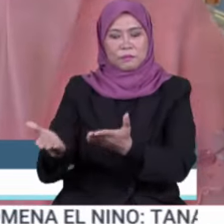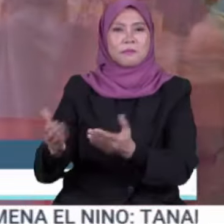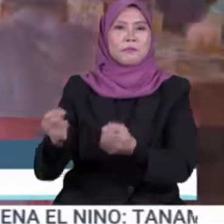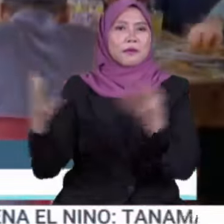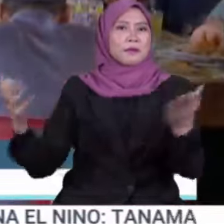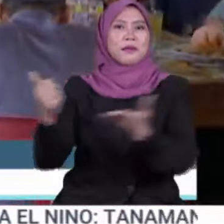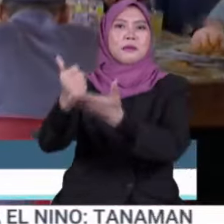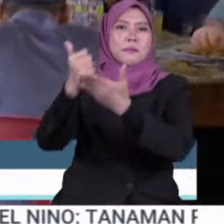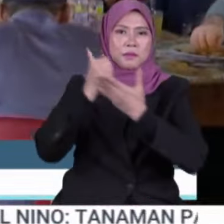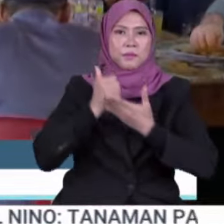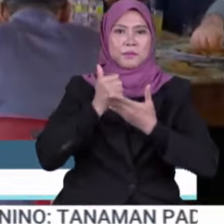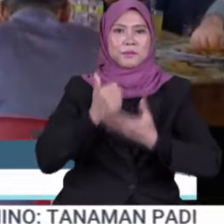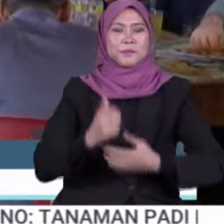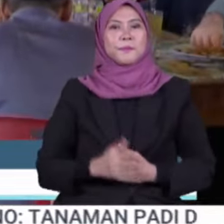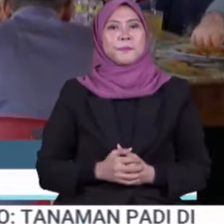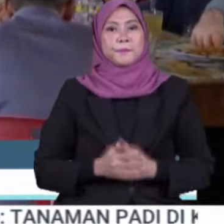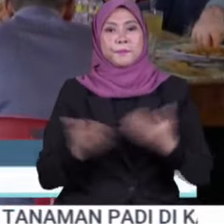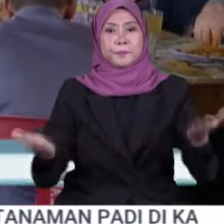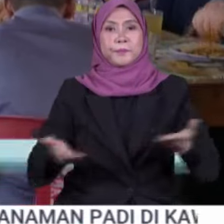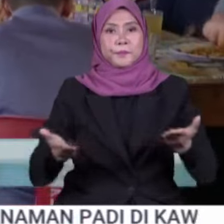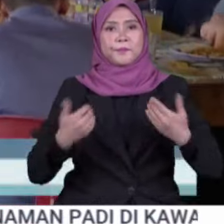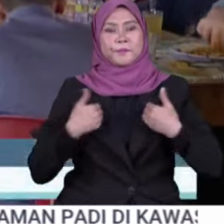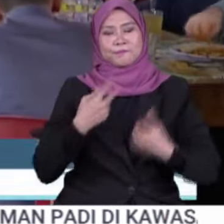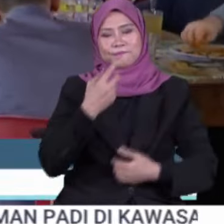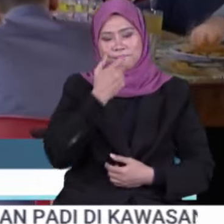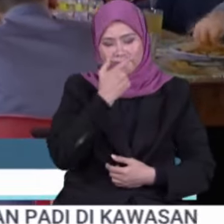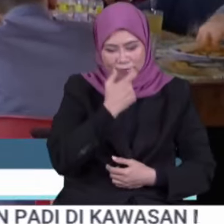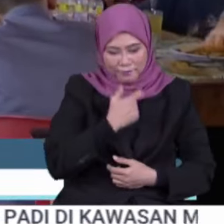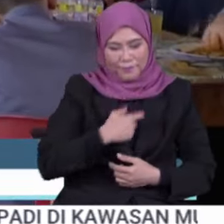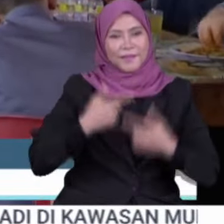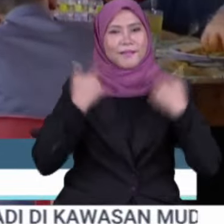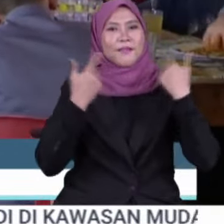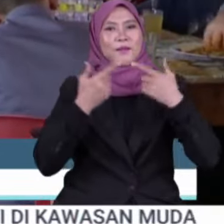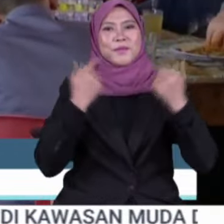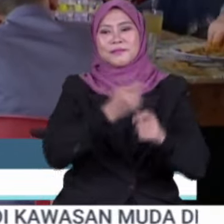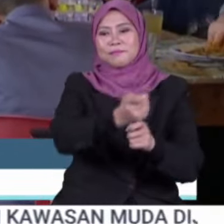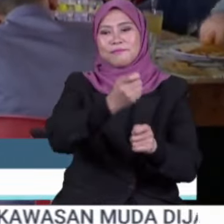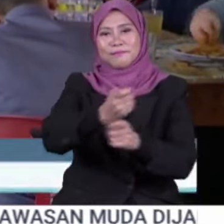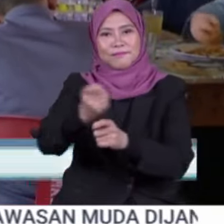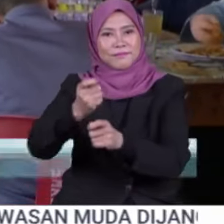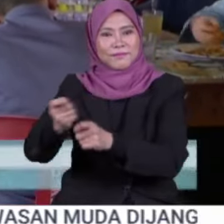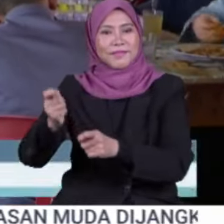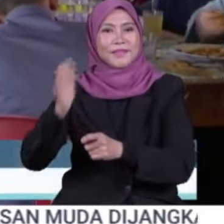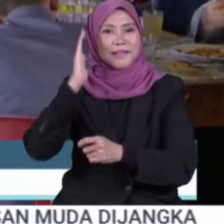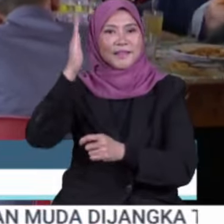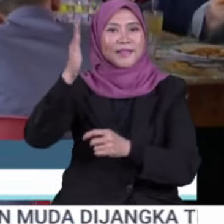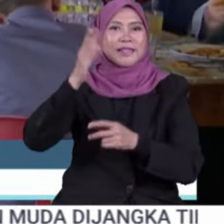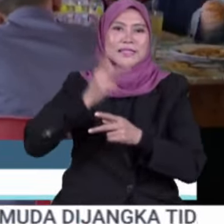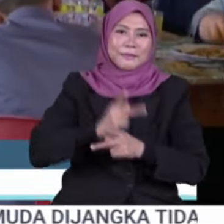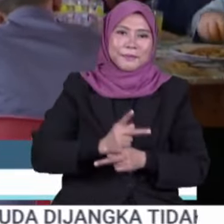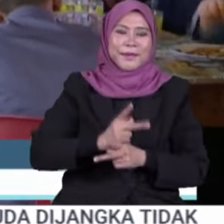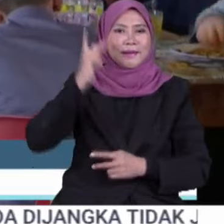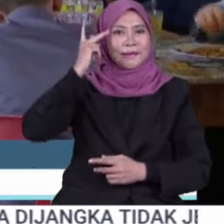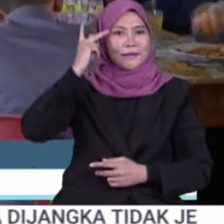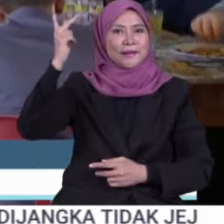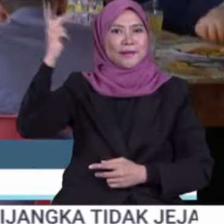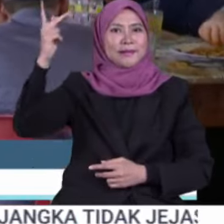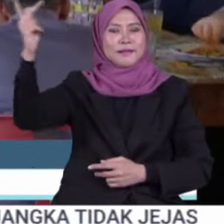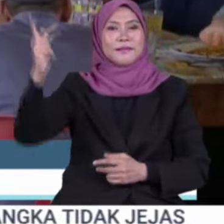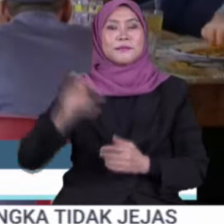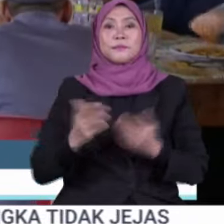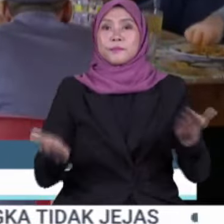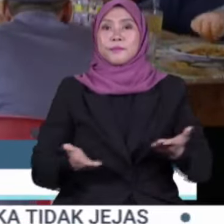membantu. Di sini ada tangisan, ada ketawa dan gurau senda yang akan disimpan menjadi kenangan. Di